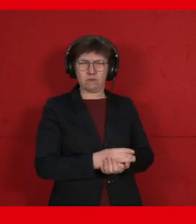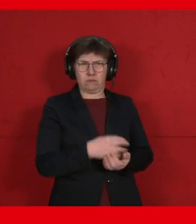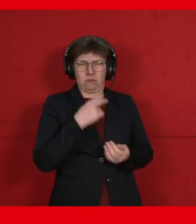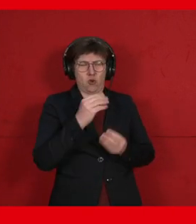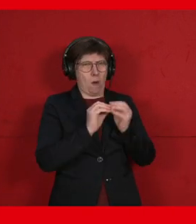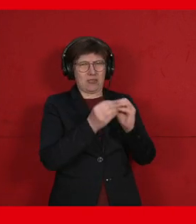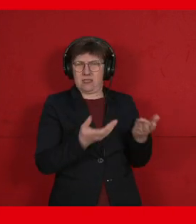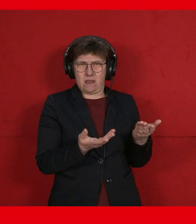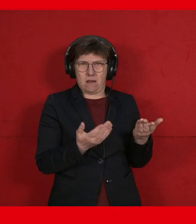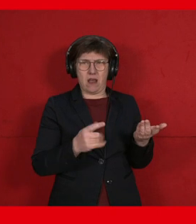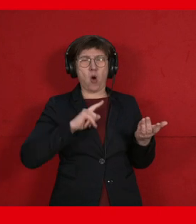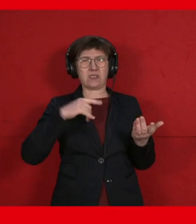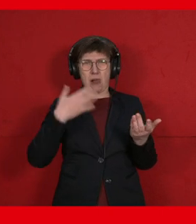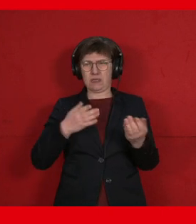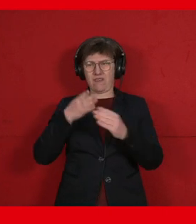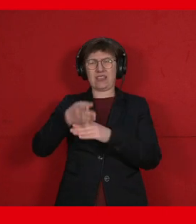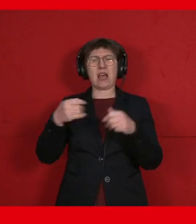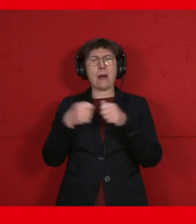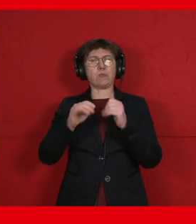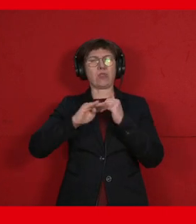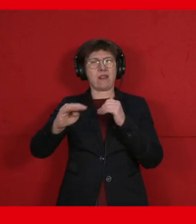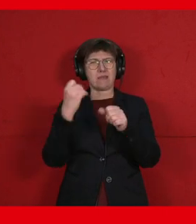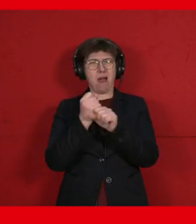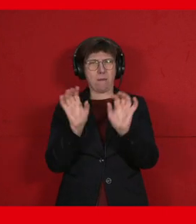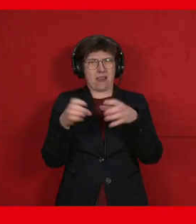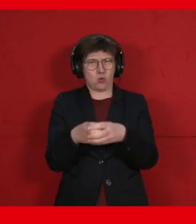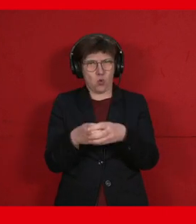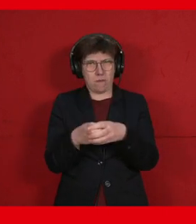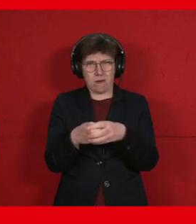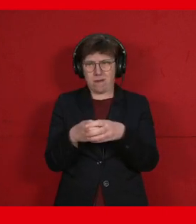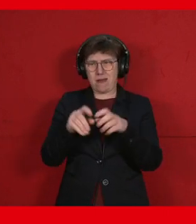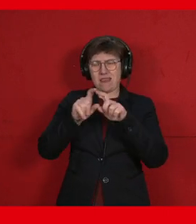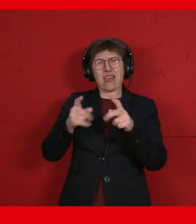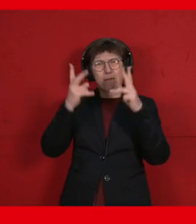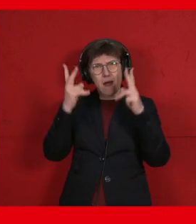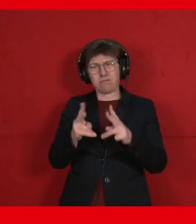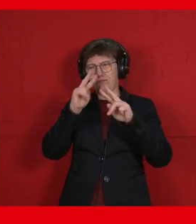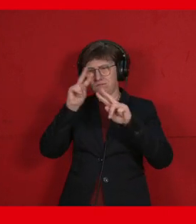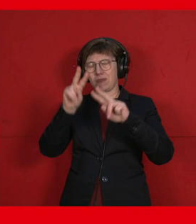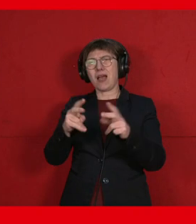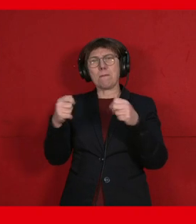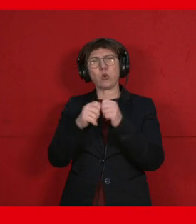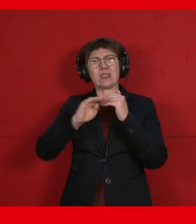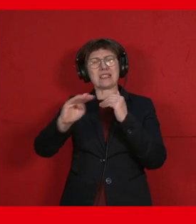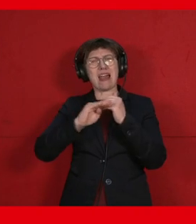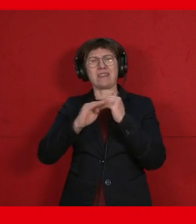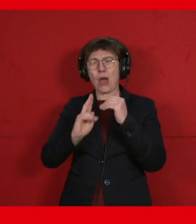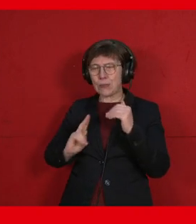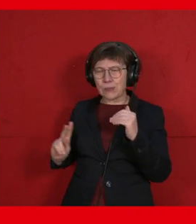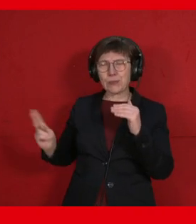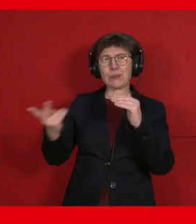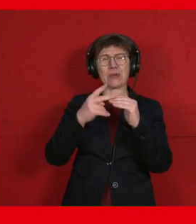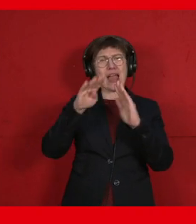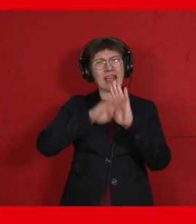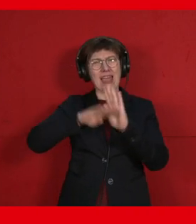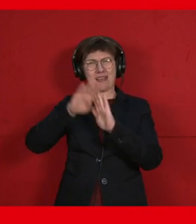selber saß vor kurzem auch in einer Bund-Länder-Arbeitsgruppe, wo es darum ging, tatsächlich mal über die Bundesländer hinweg einheitliche Regelungen